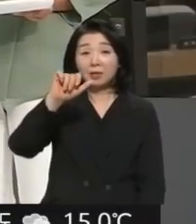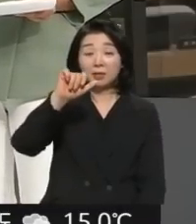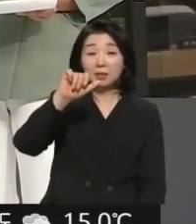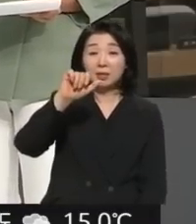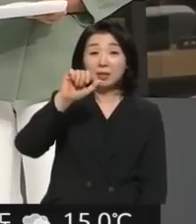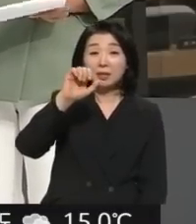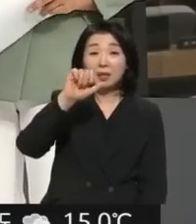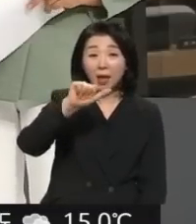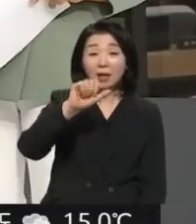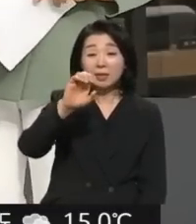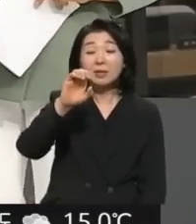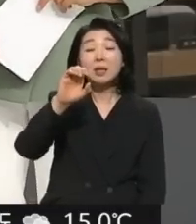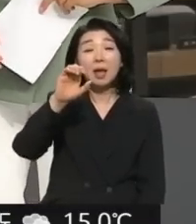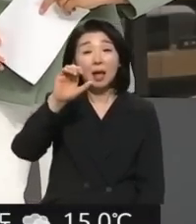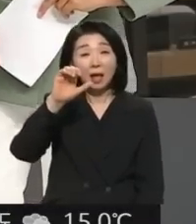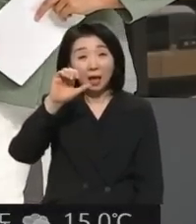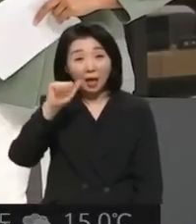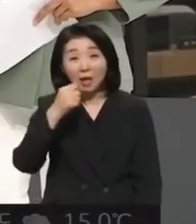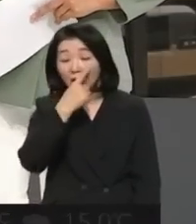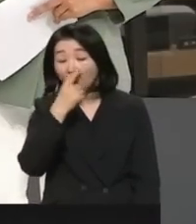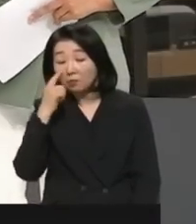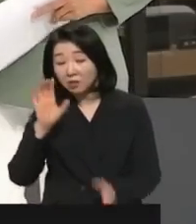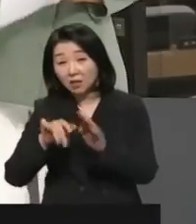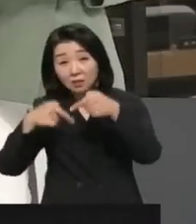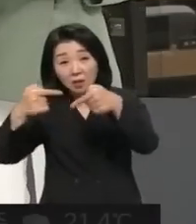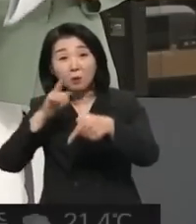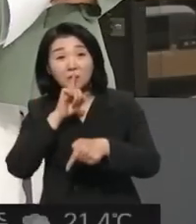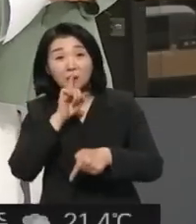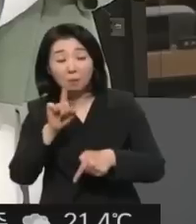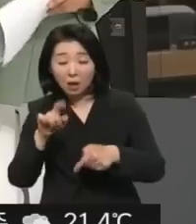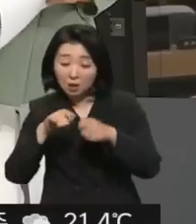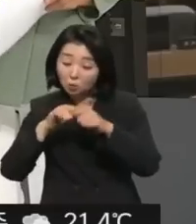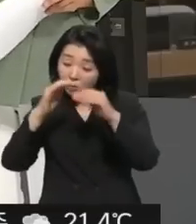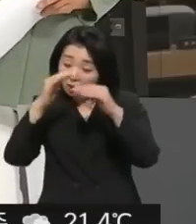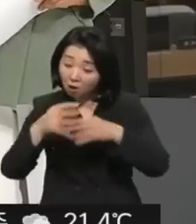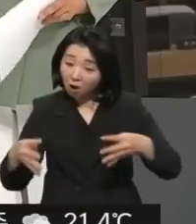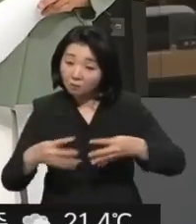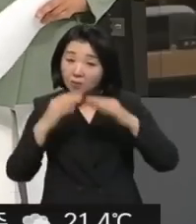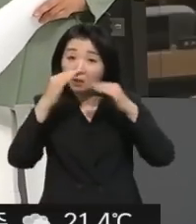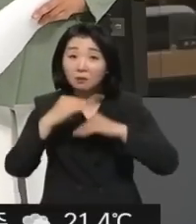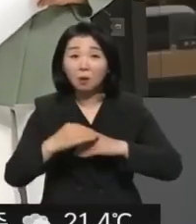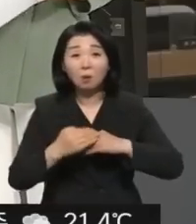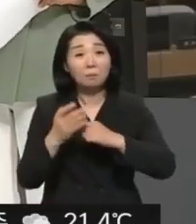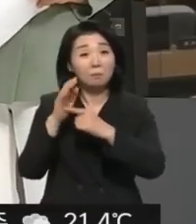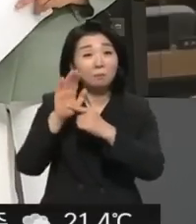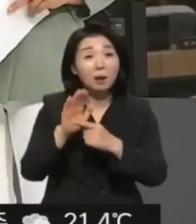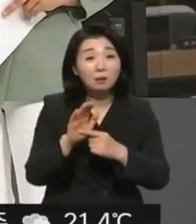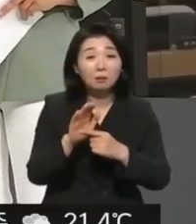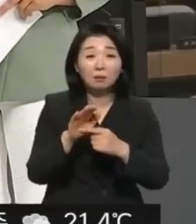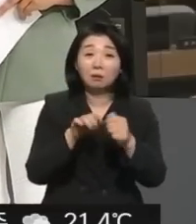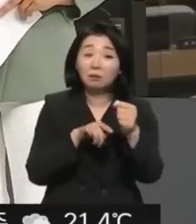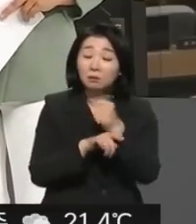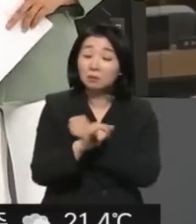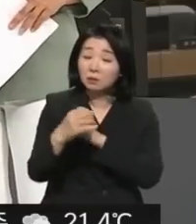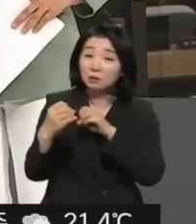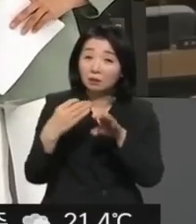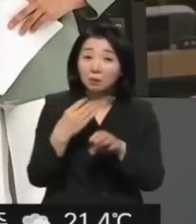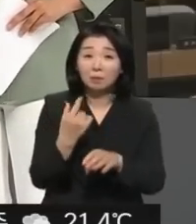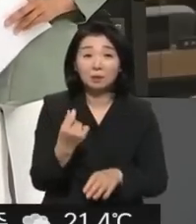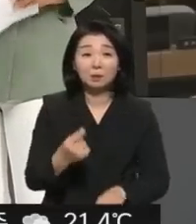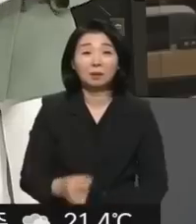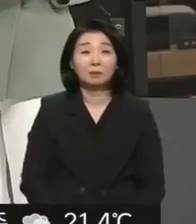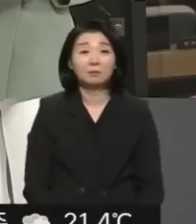검증에 참여하고 있다 이런 이야기들이 지금 나오고 있는데요. 이런 구체적인 협의 내용을 밝힌 건 의미 있는 답변으로 좀